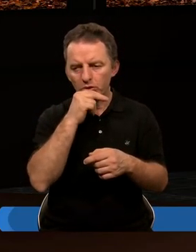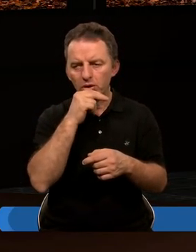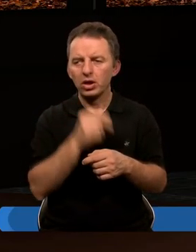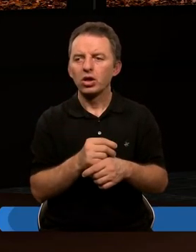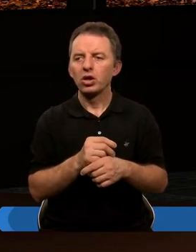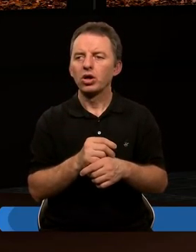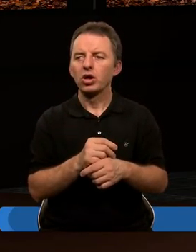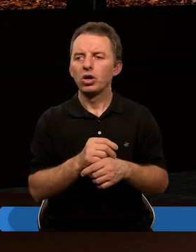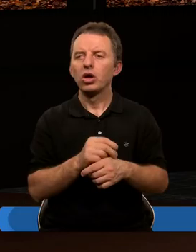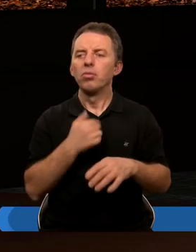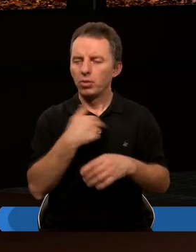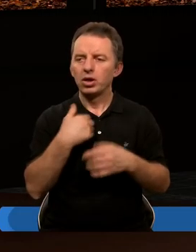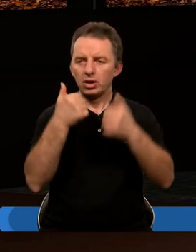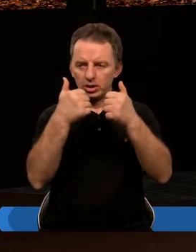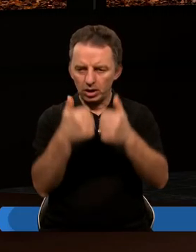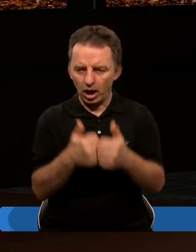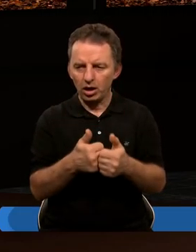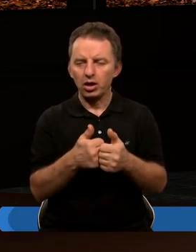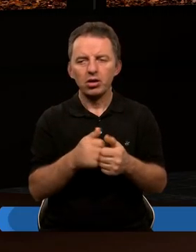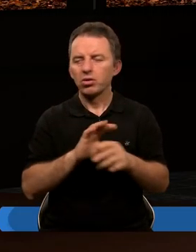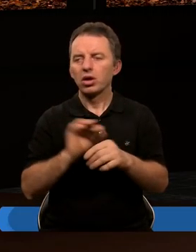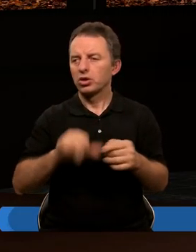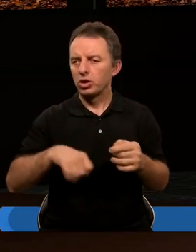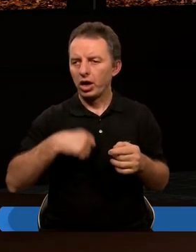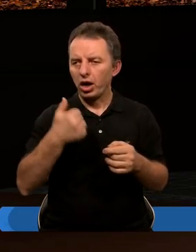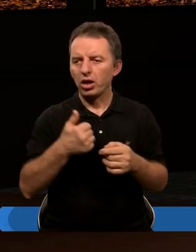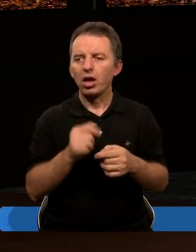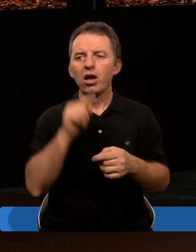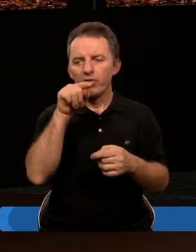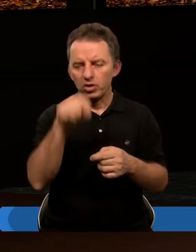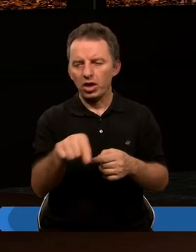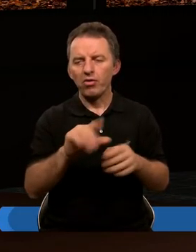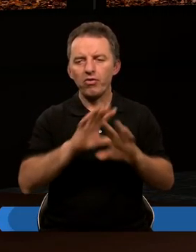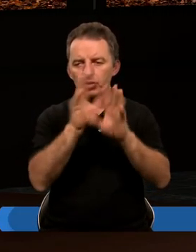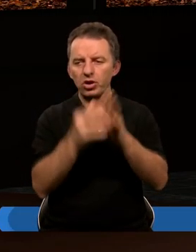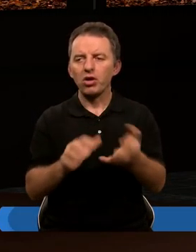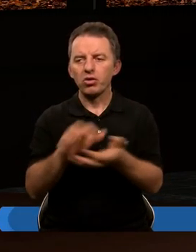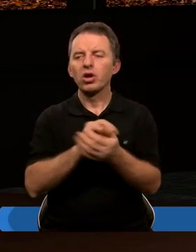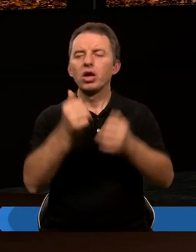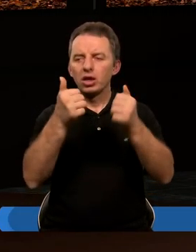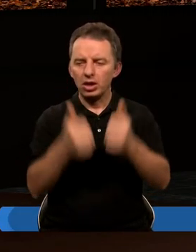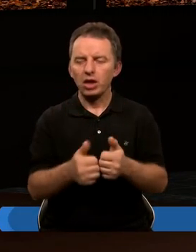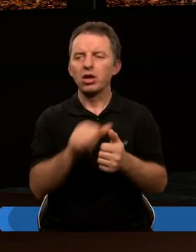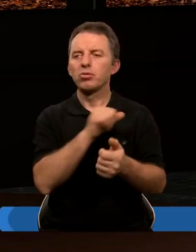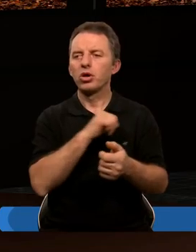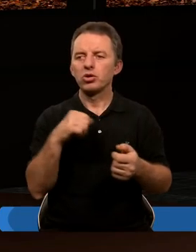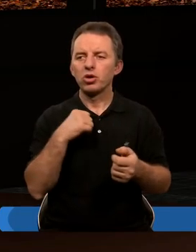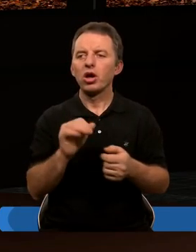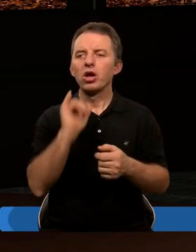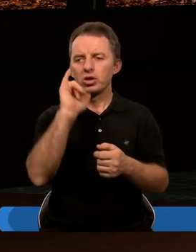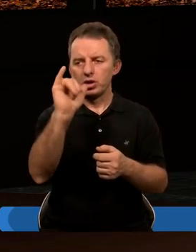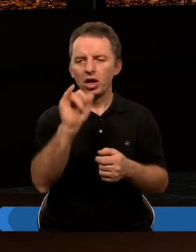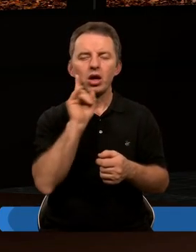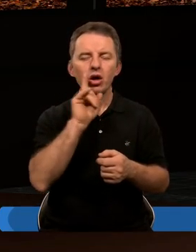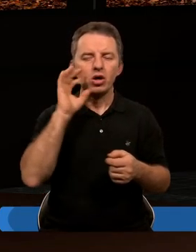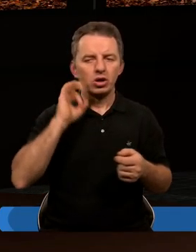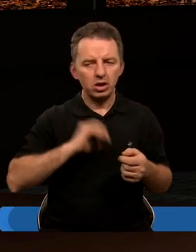czynisz, że przestajemy być sierotami w tym wszechświecie, ale stajemy się Jego